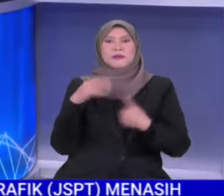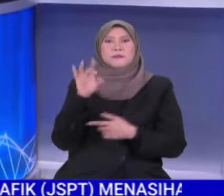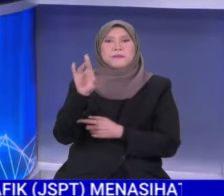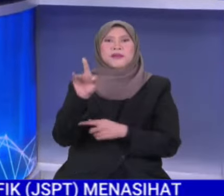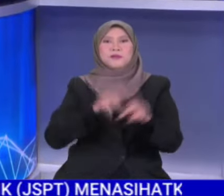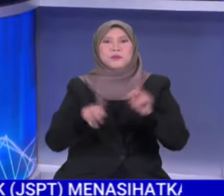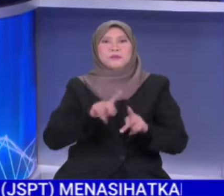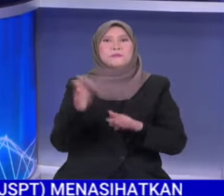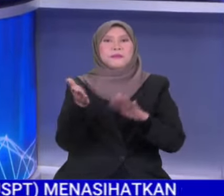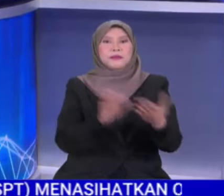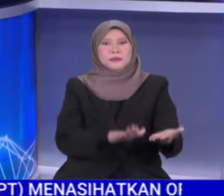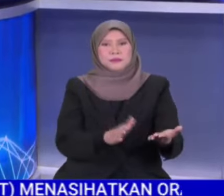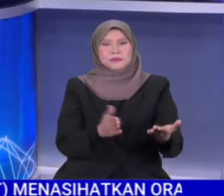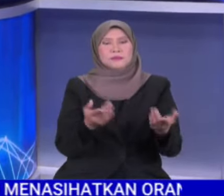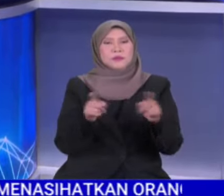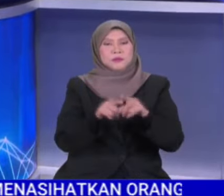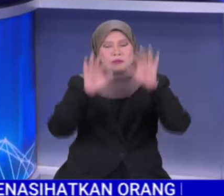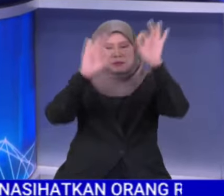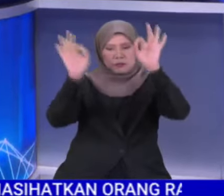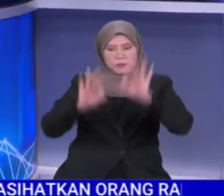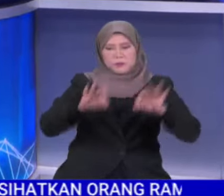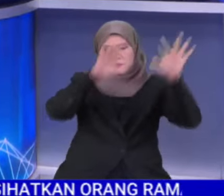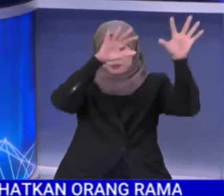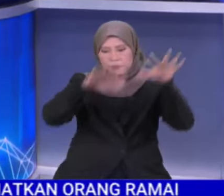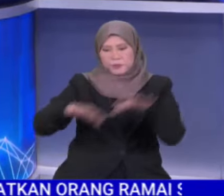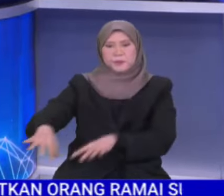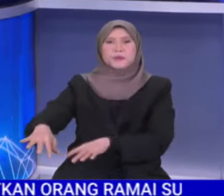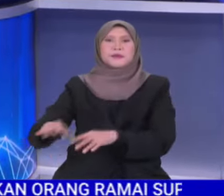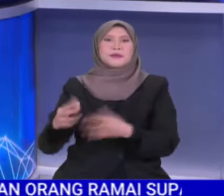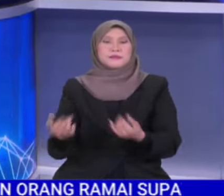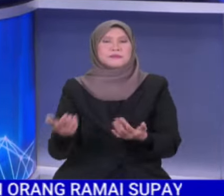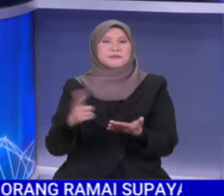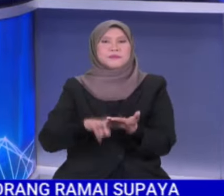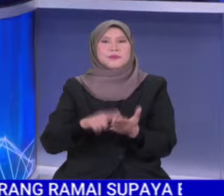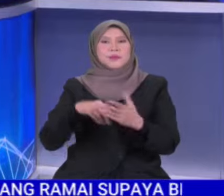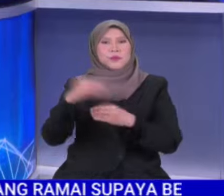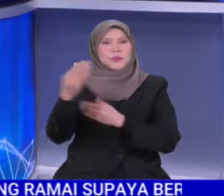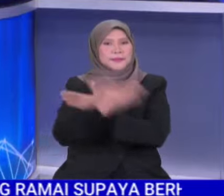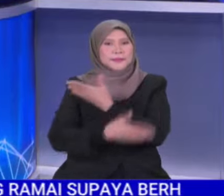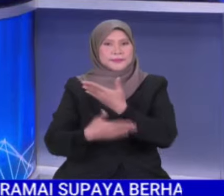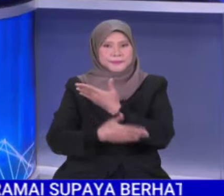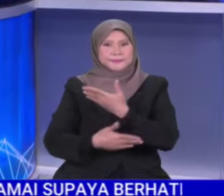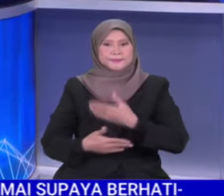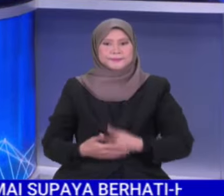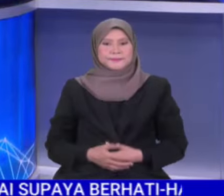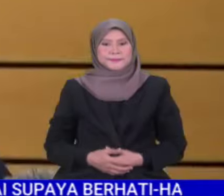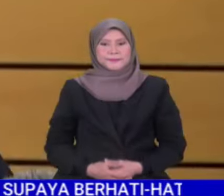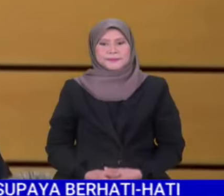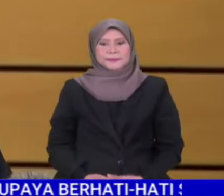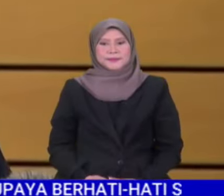penduduk maut akibat kejadian salji runtuh. Saksikan rangkuman berita luar negara.